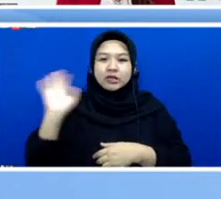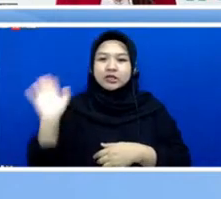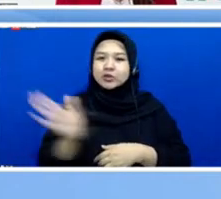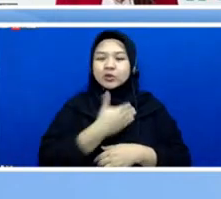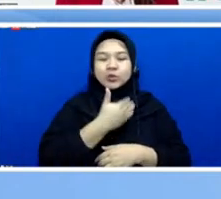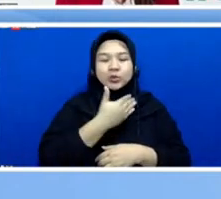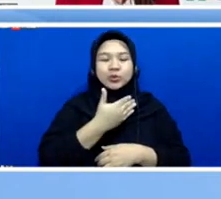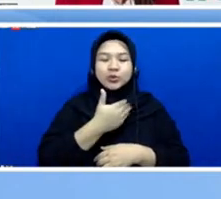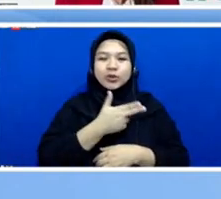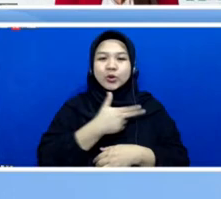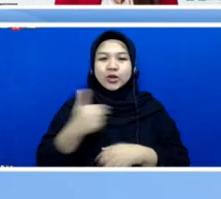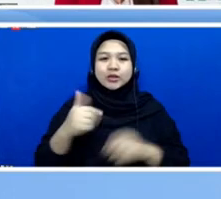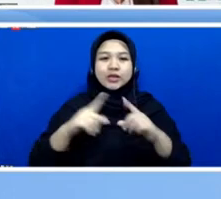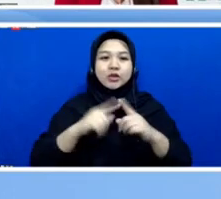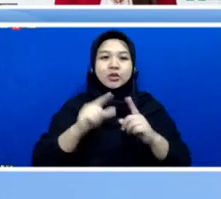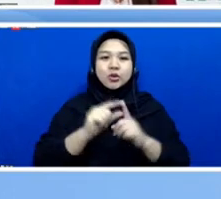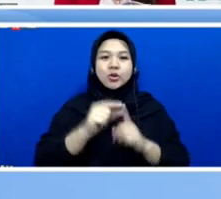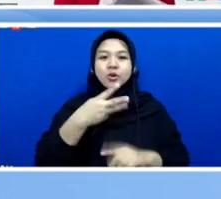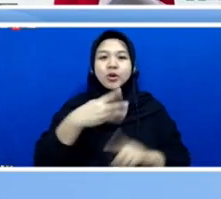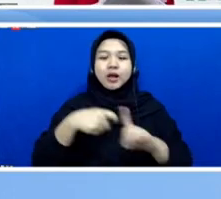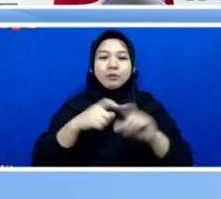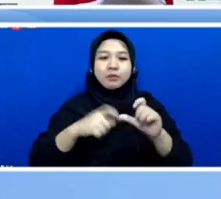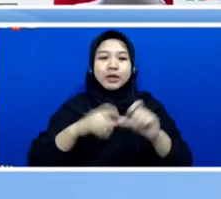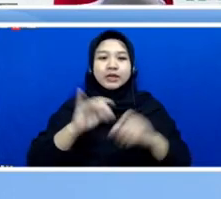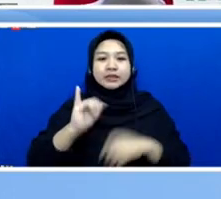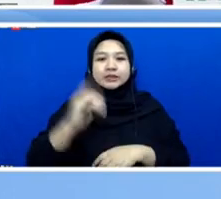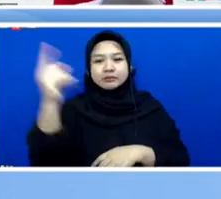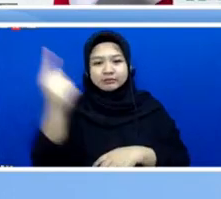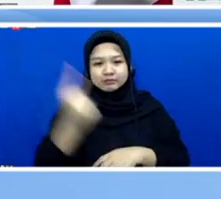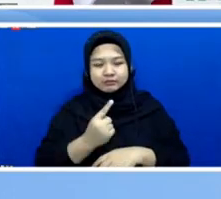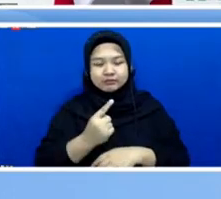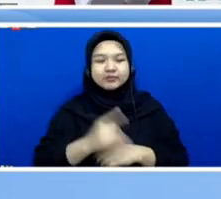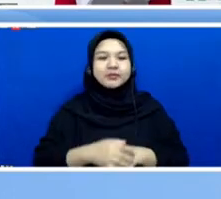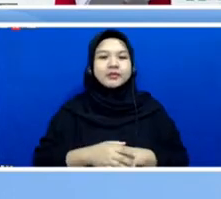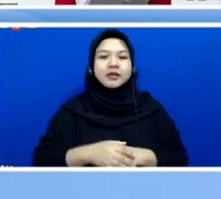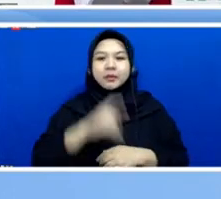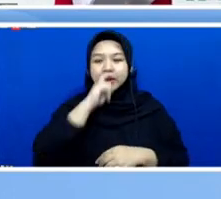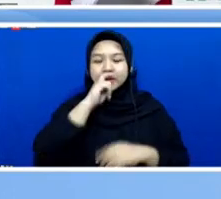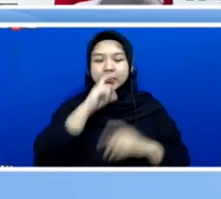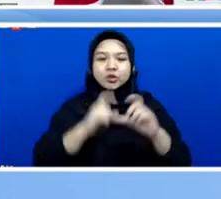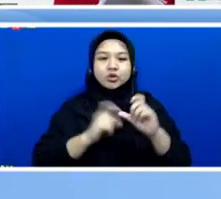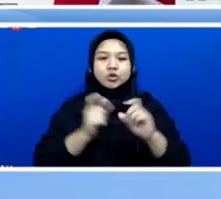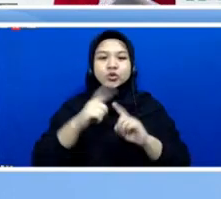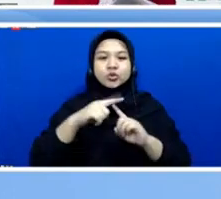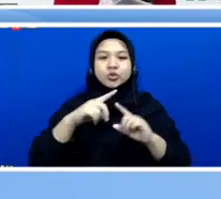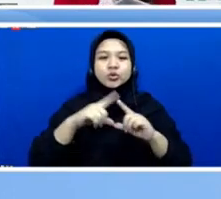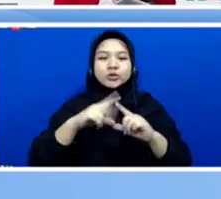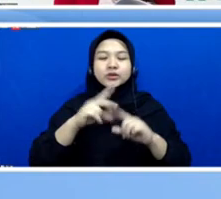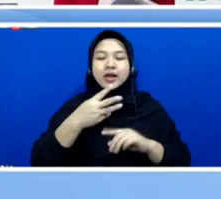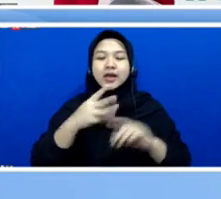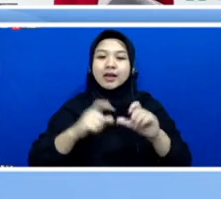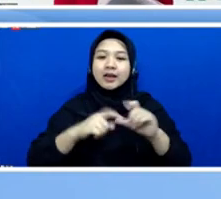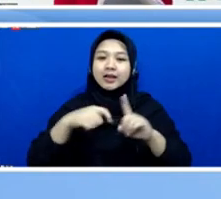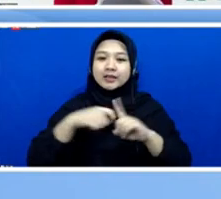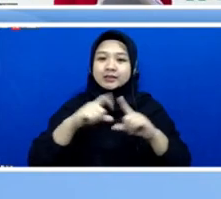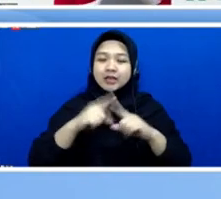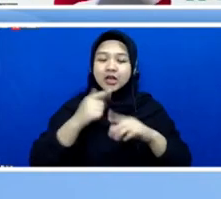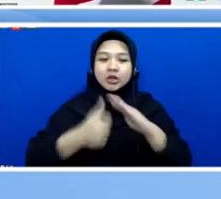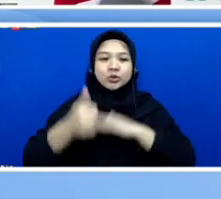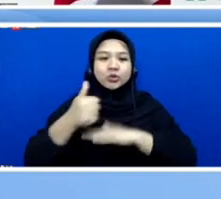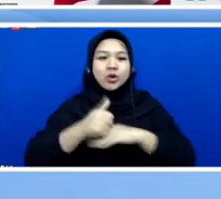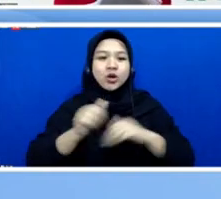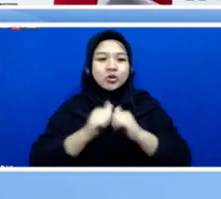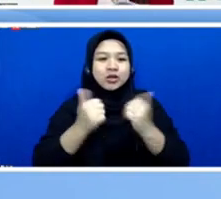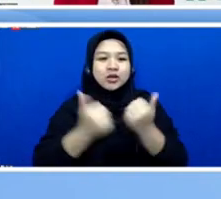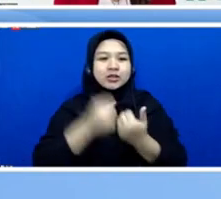APEKSI, yang nanti akan bergabung menyusul. Dan juga ada Bapak Sutan Rizka Tuanku Kerajaan, yang merupakan Ketua Dewan Pengurus Asosiasi